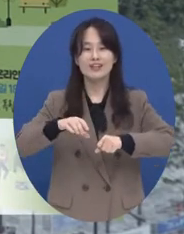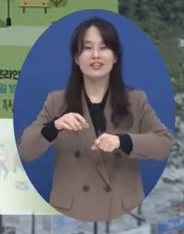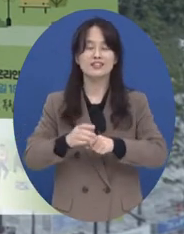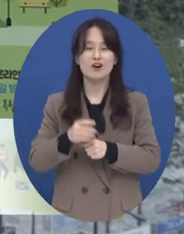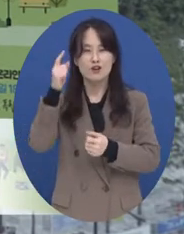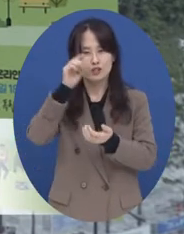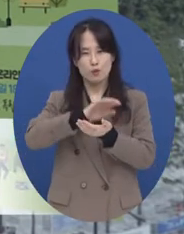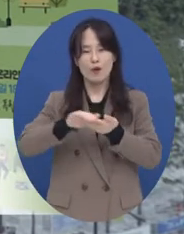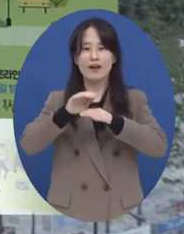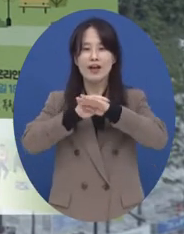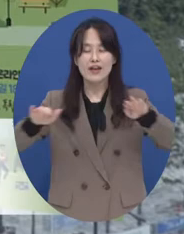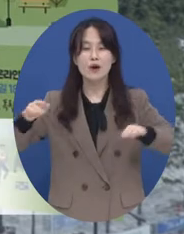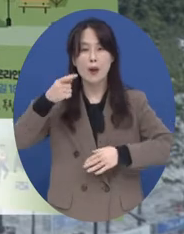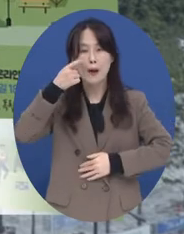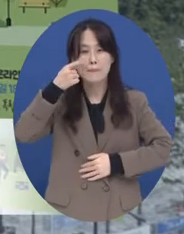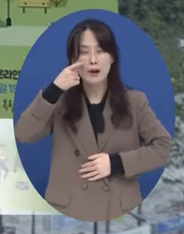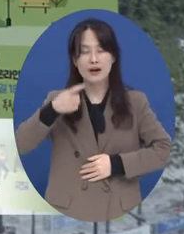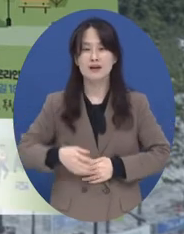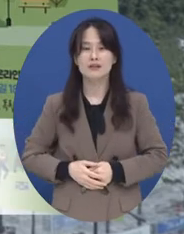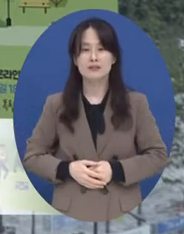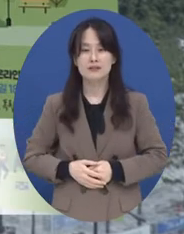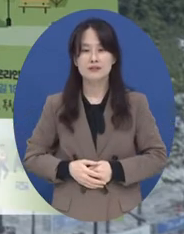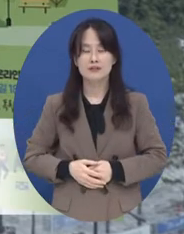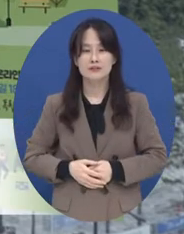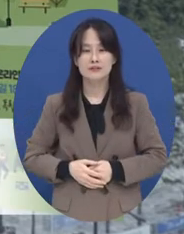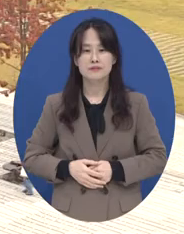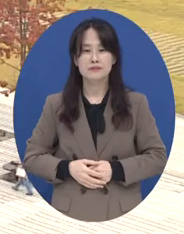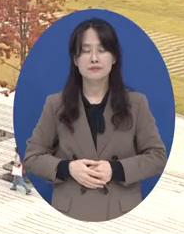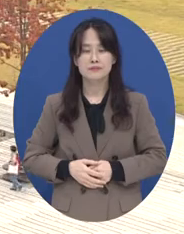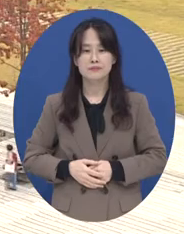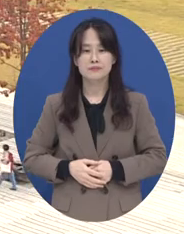어떨까요 경기 주 티비 김태희 기자의 보도입니다